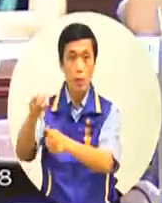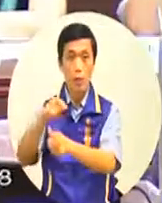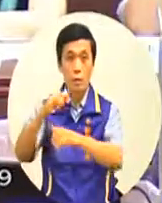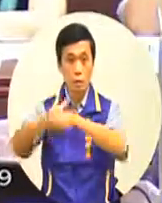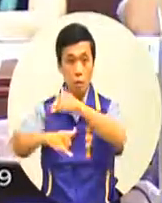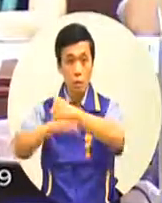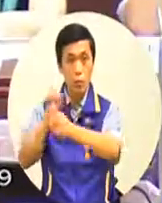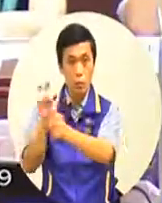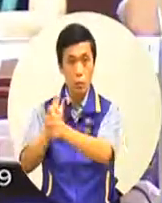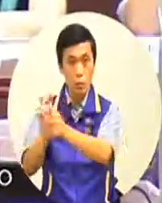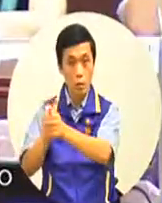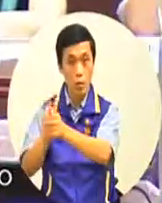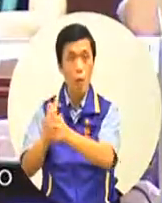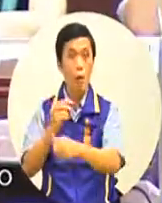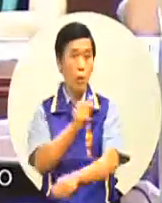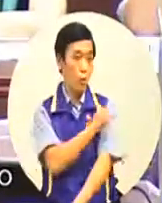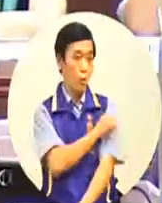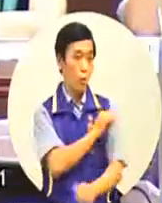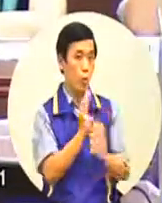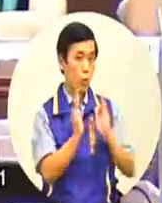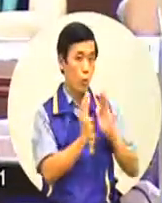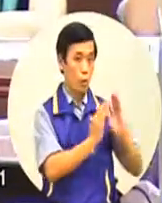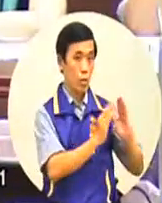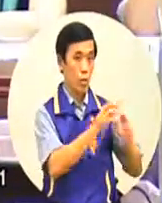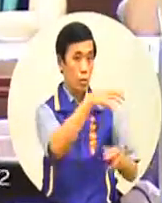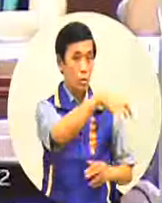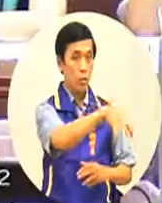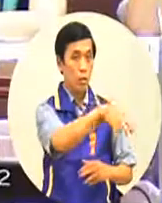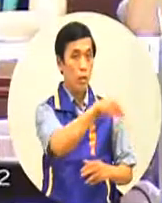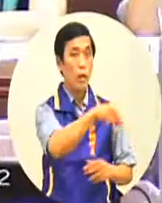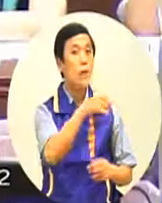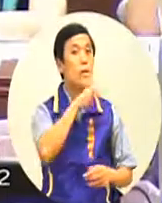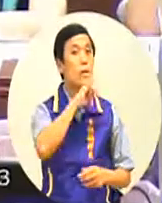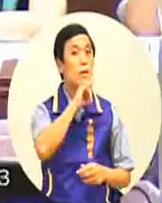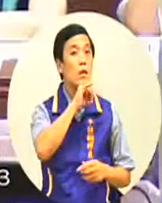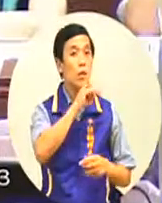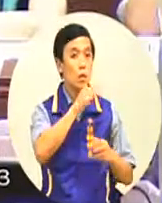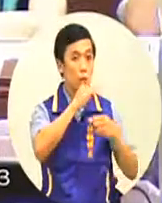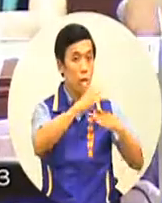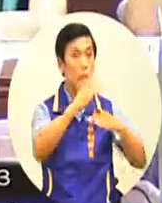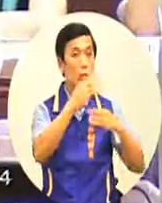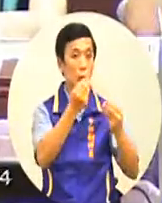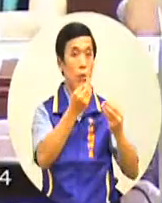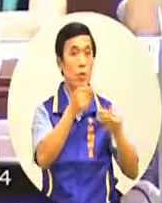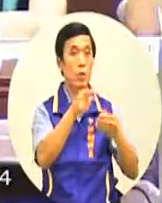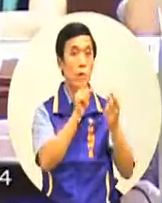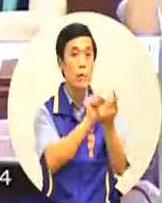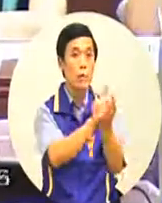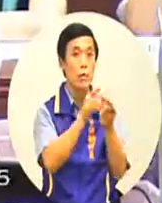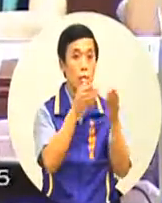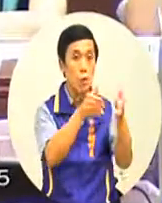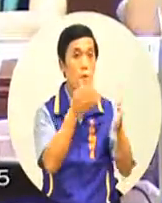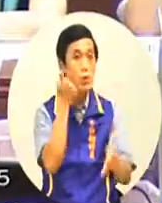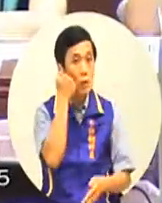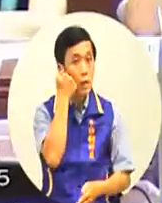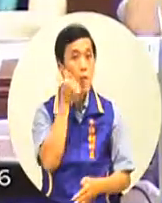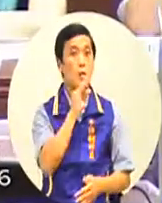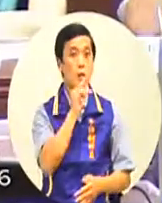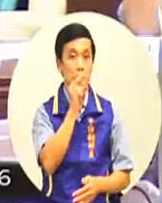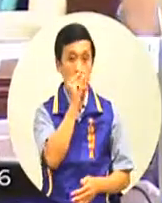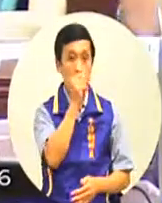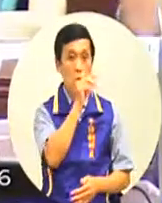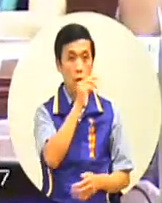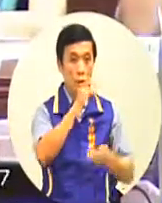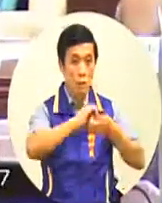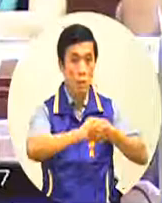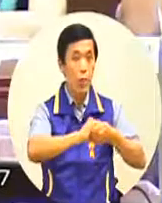那护理机构，它是没有年龄限制，但是它的对象就是因为罹患一些特定的慢性